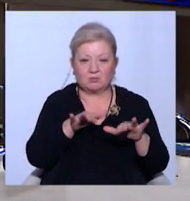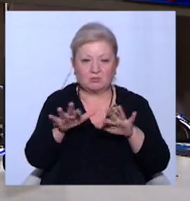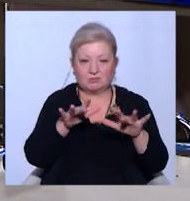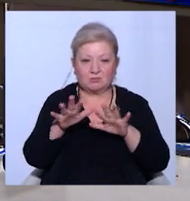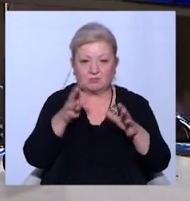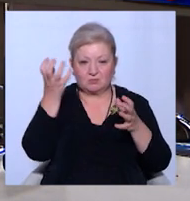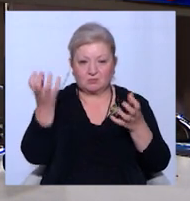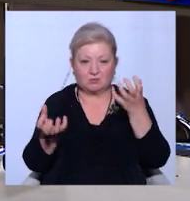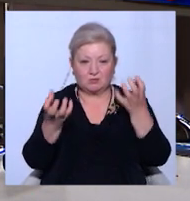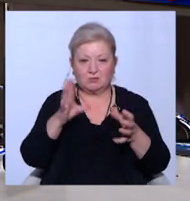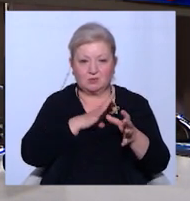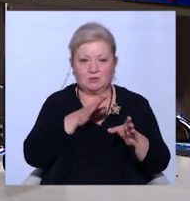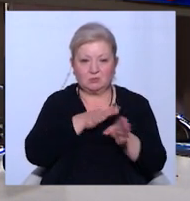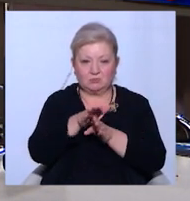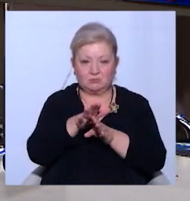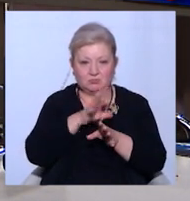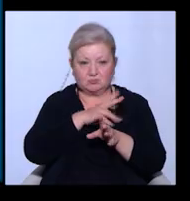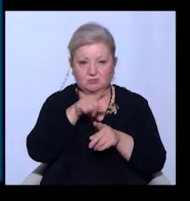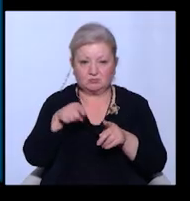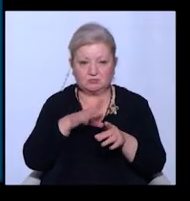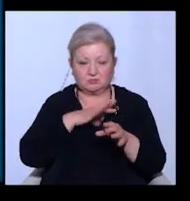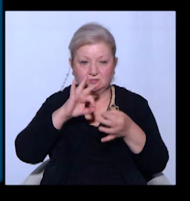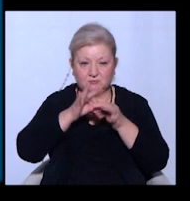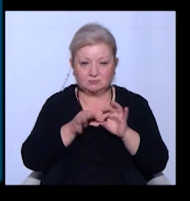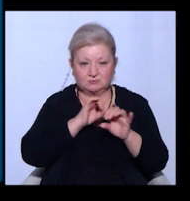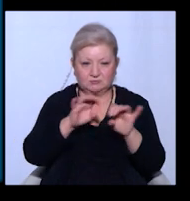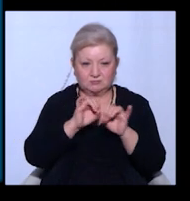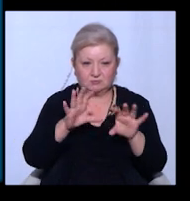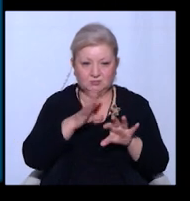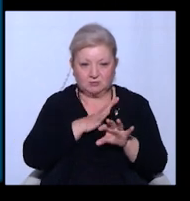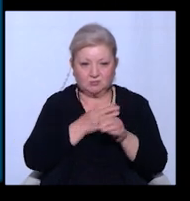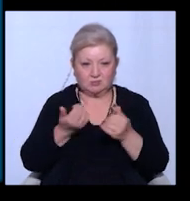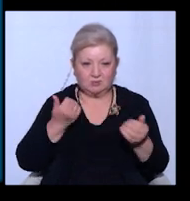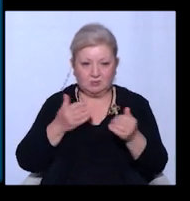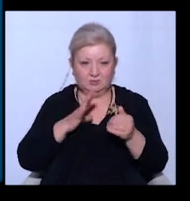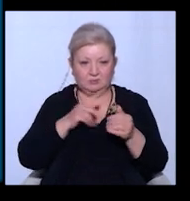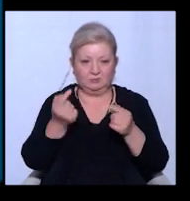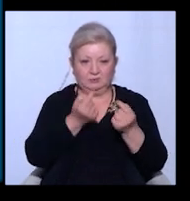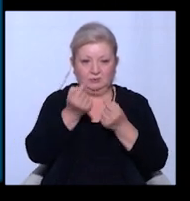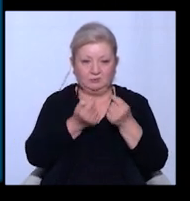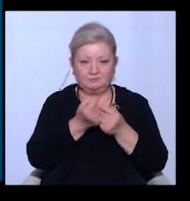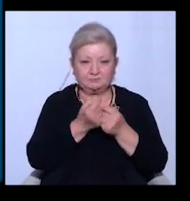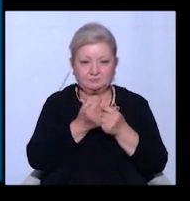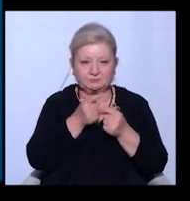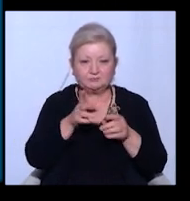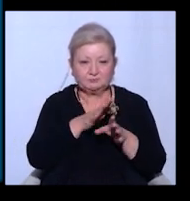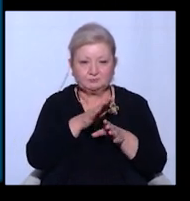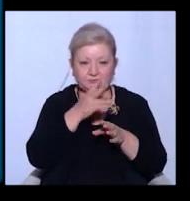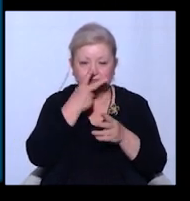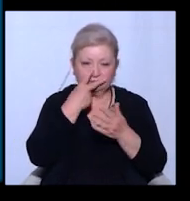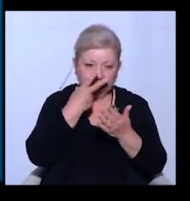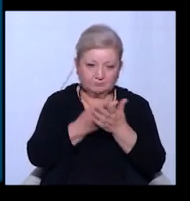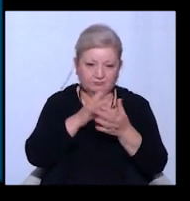მაქვს ორი ბურთულა, წითელი და მწვანე. ვაგდებ ორივე ბურთულას ზევით